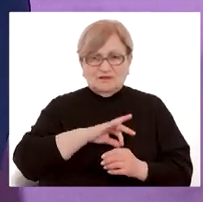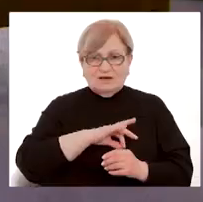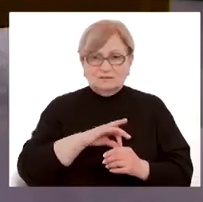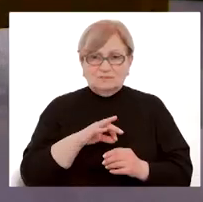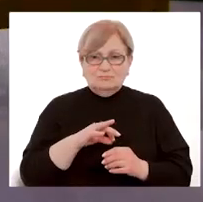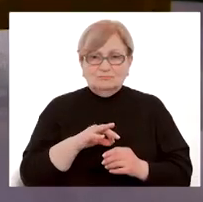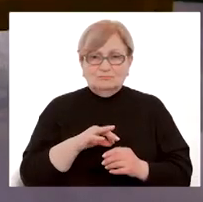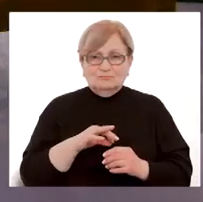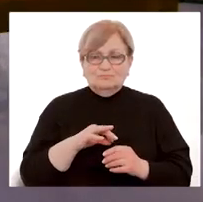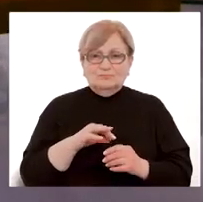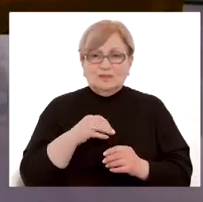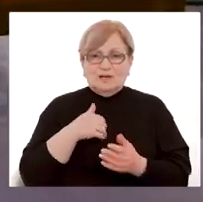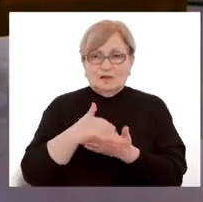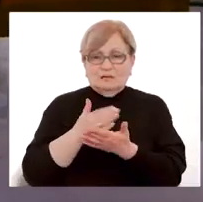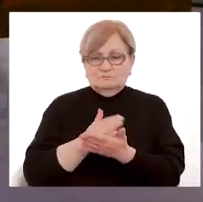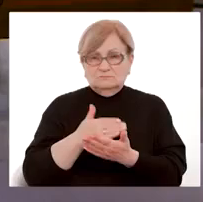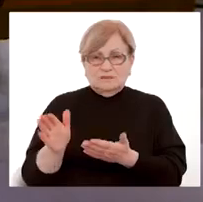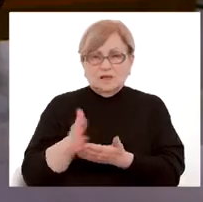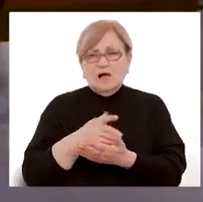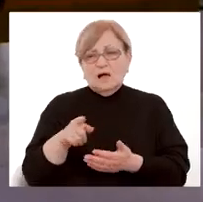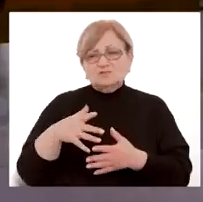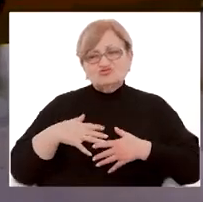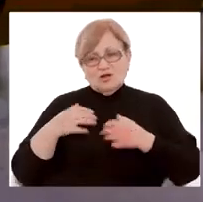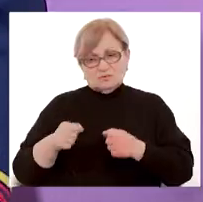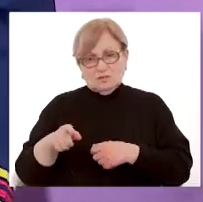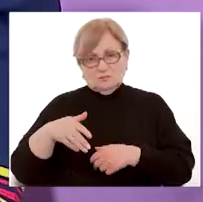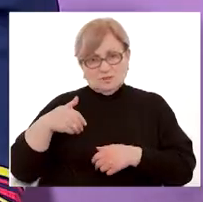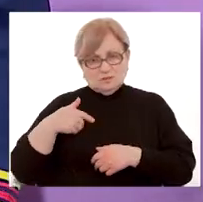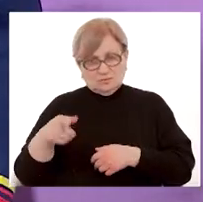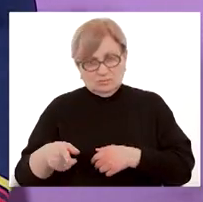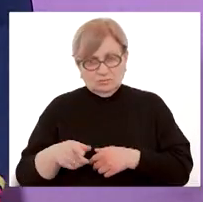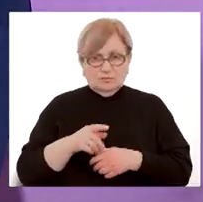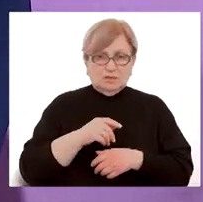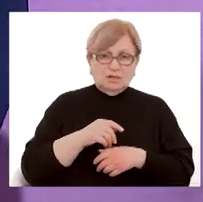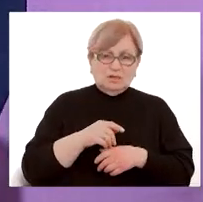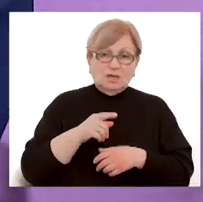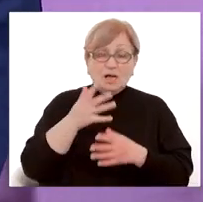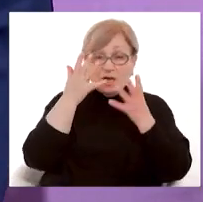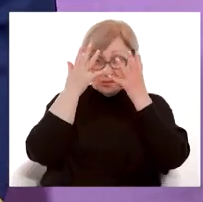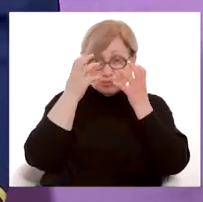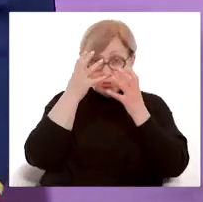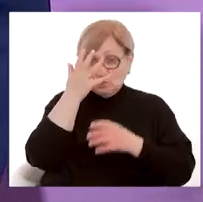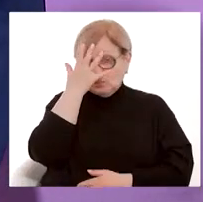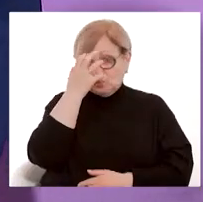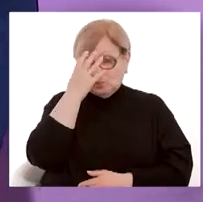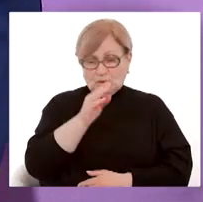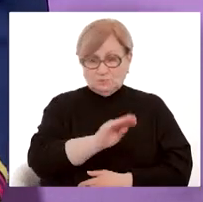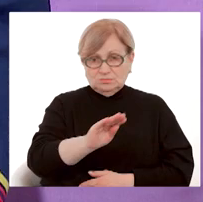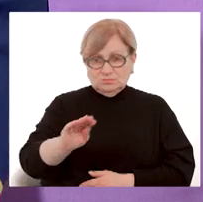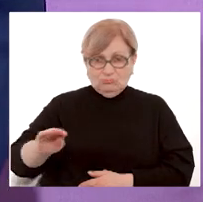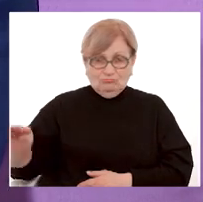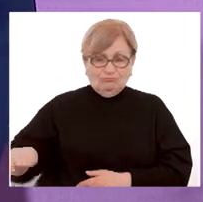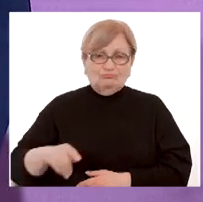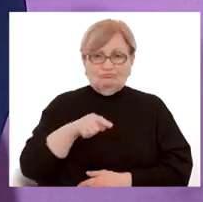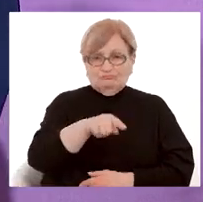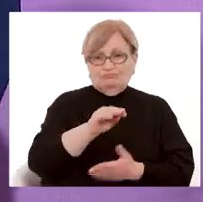მუშაობ, ყოფთ პროდუქტებს ჯანსაღად და არაჯანსაღ პროდუქტებად. ეს შეიძლება იყოს რაღაც სურათებით გამოხატული პროდუქტები, მაგალითად